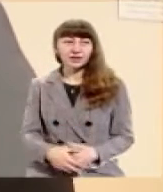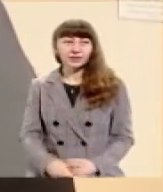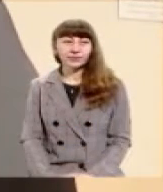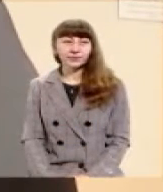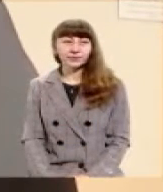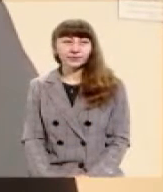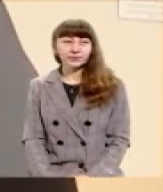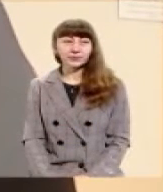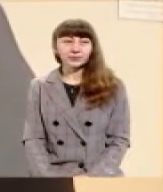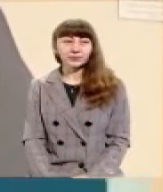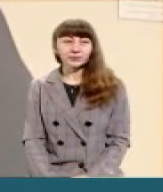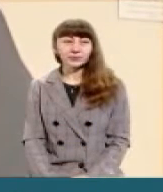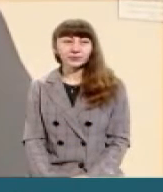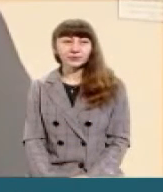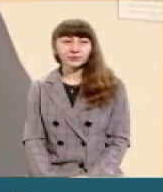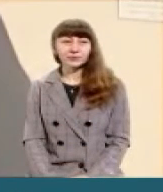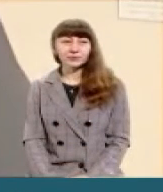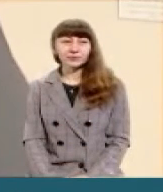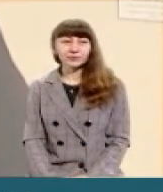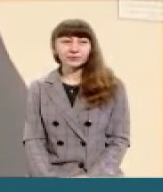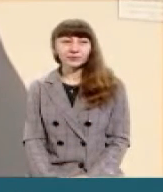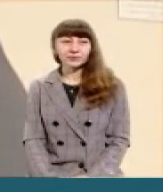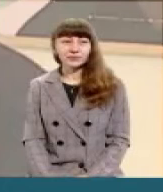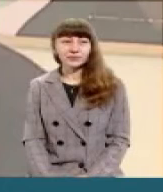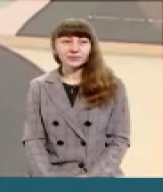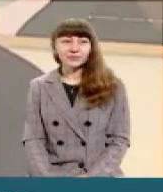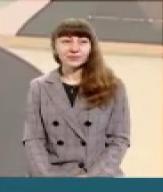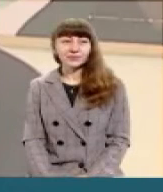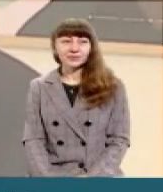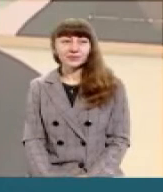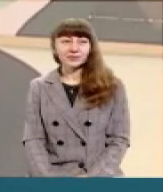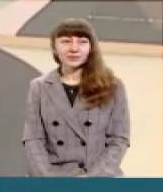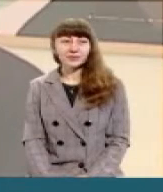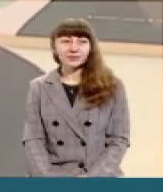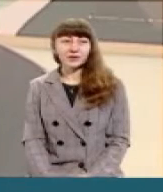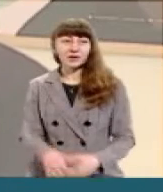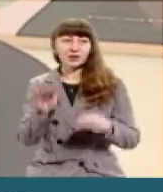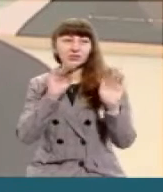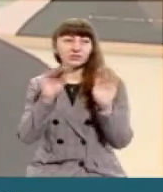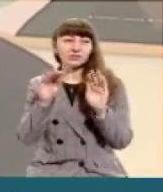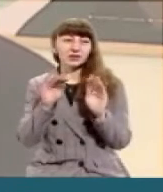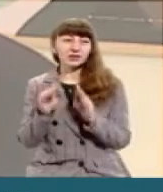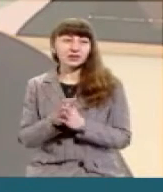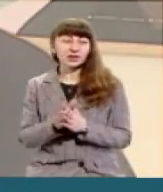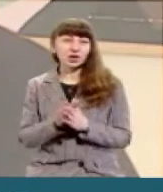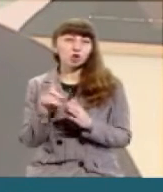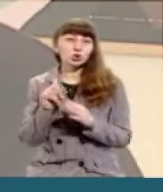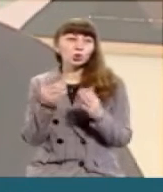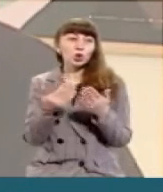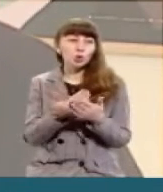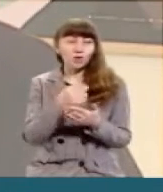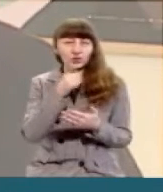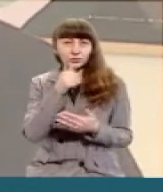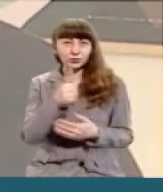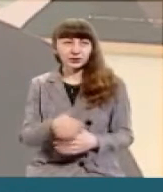она, можно сказать, вылезла наружу. Сама по себе выставка – это нечто новое в нашем